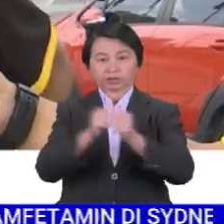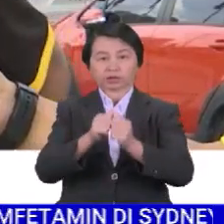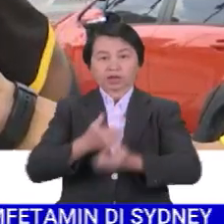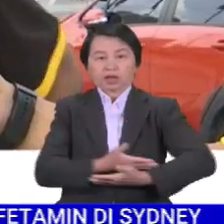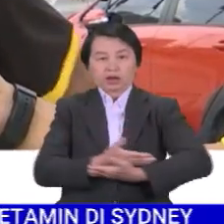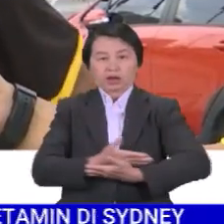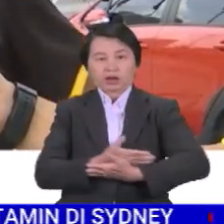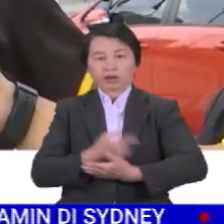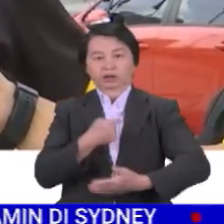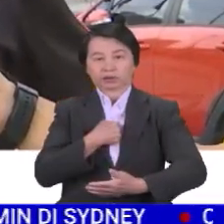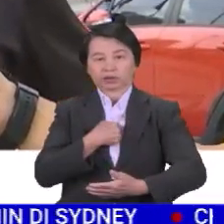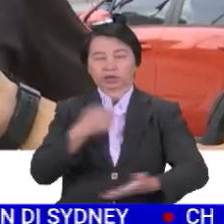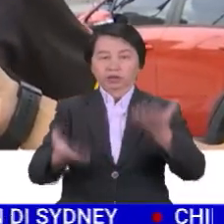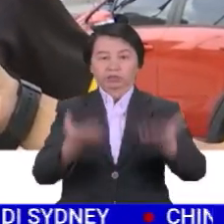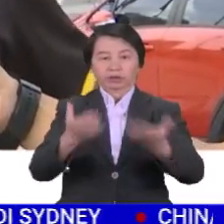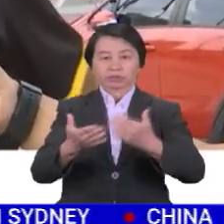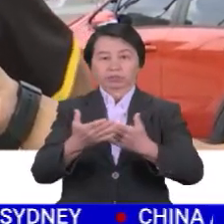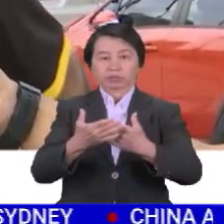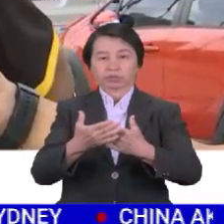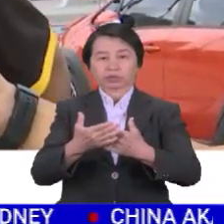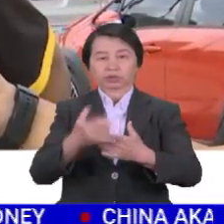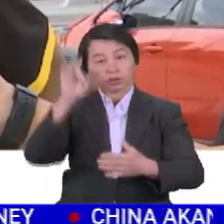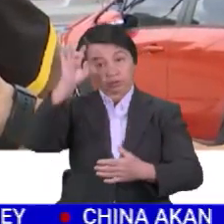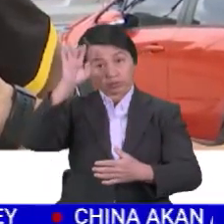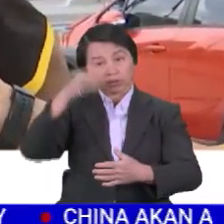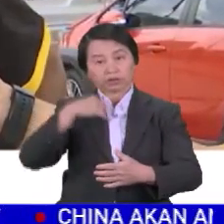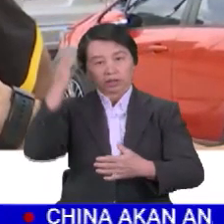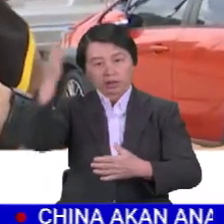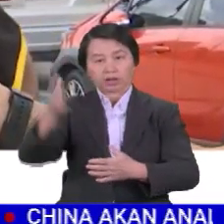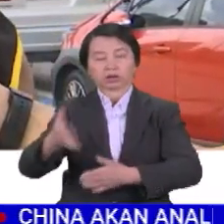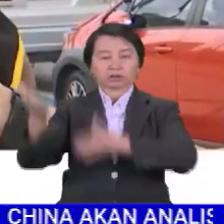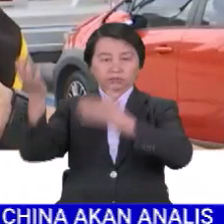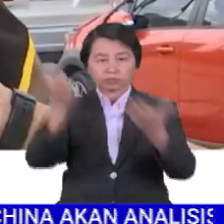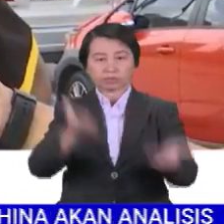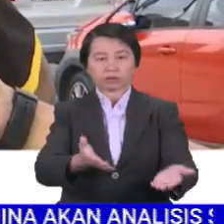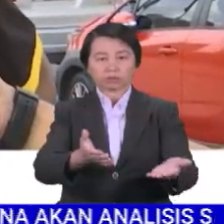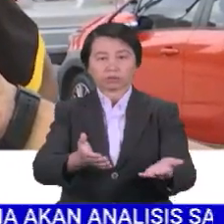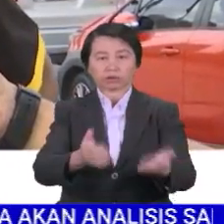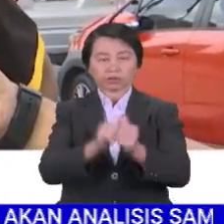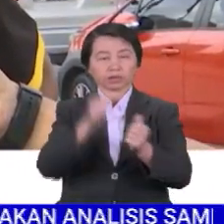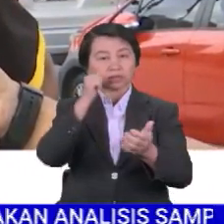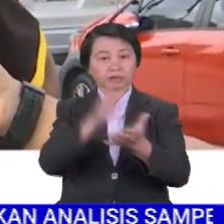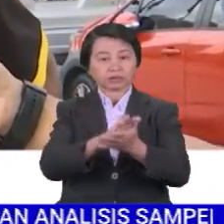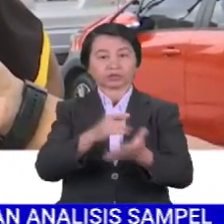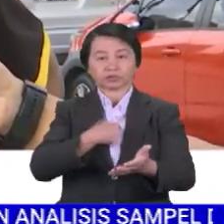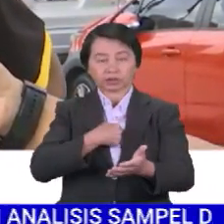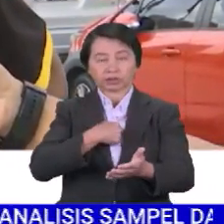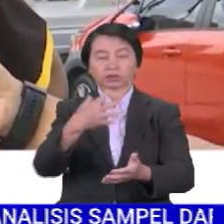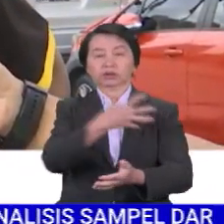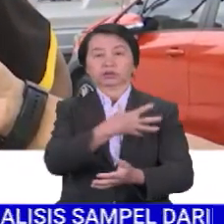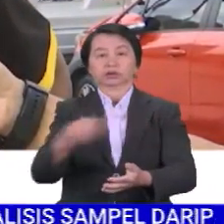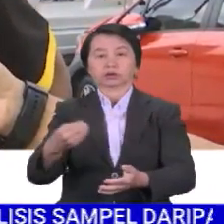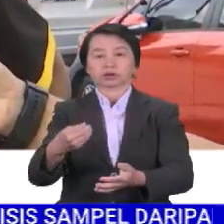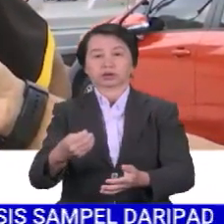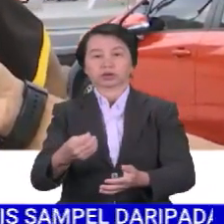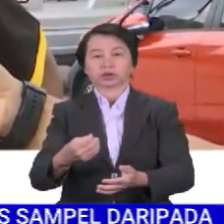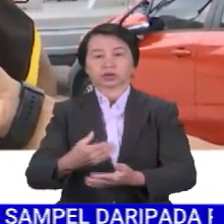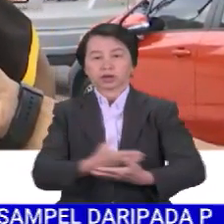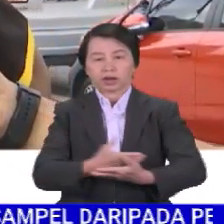bisa menggunakan anak saya lah mungkin Insya Allah kalau ada apa Saya akan bawa dengan eee istri saya dan juga